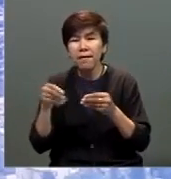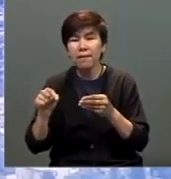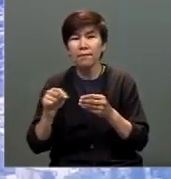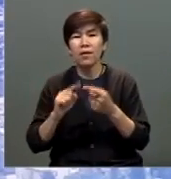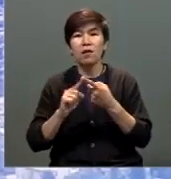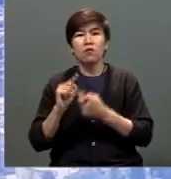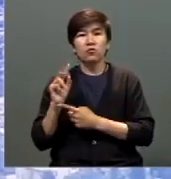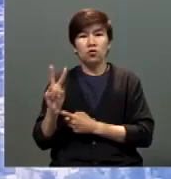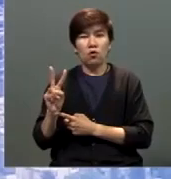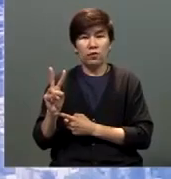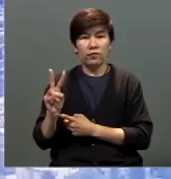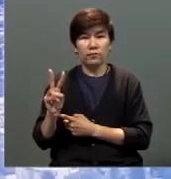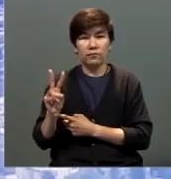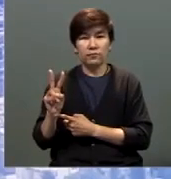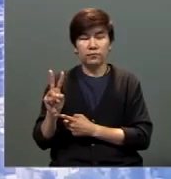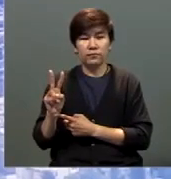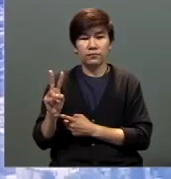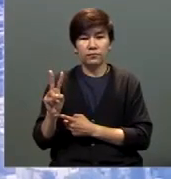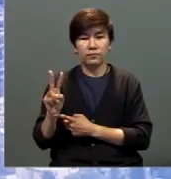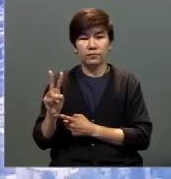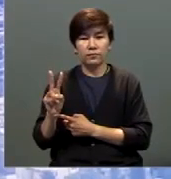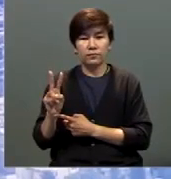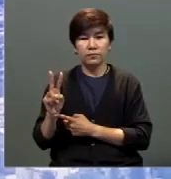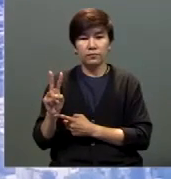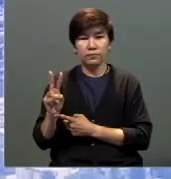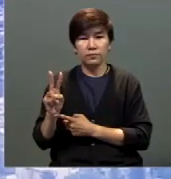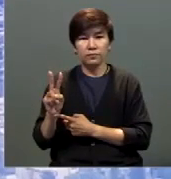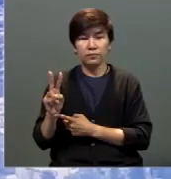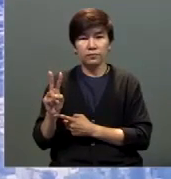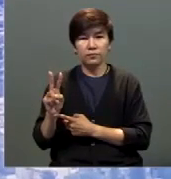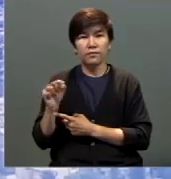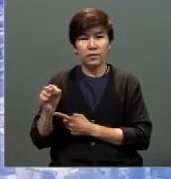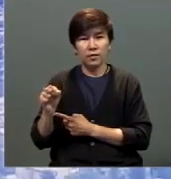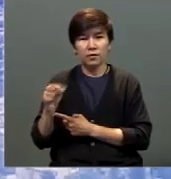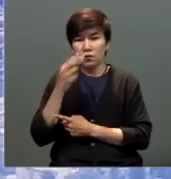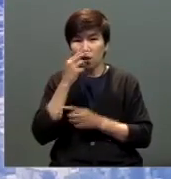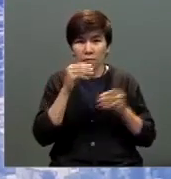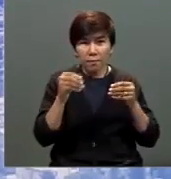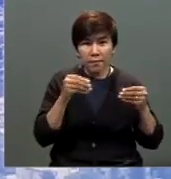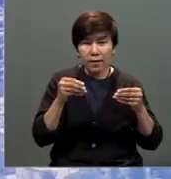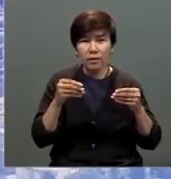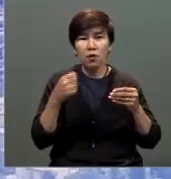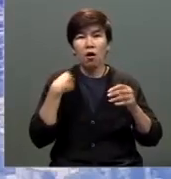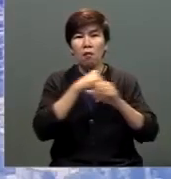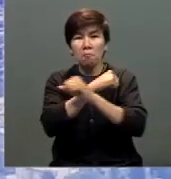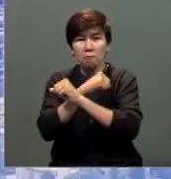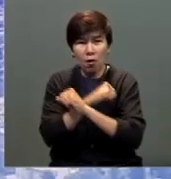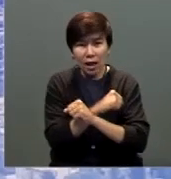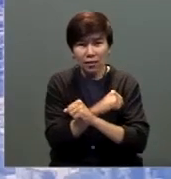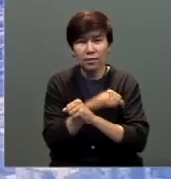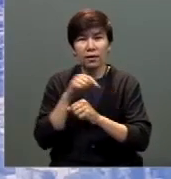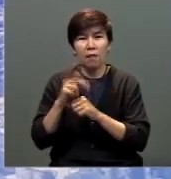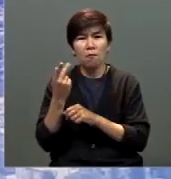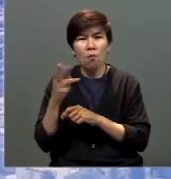2การผ่อนปรนนี้ต้องมองตรงกันในภาพใหญ่ว่าเป็นการป้องกันและการควบคุมโรคซึ่งภา